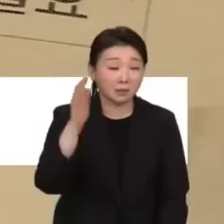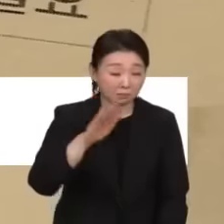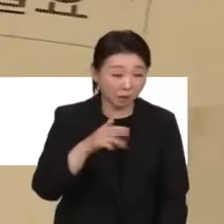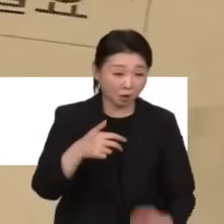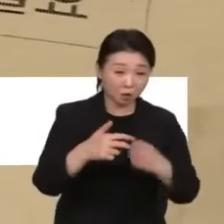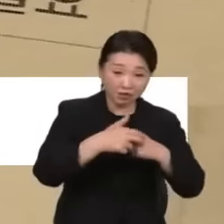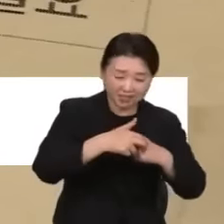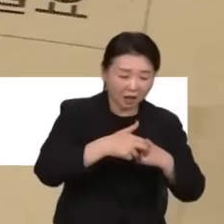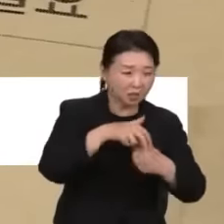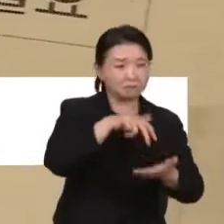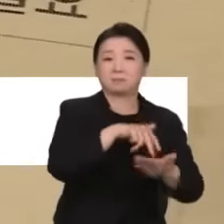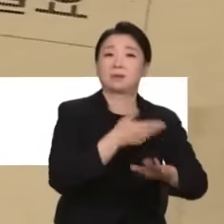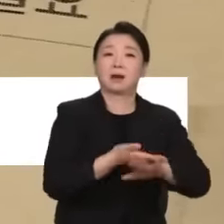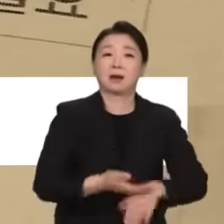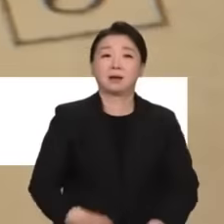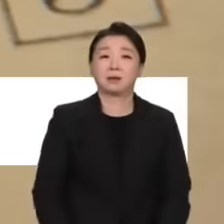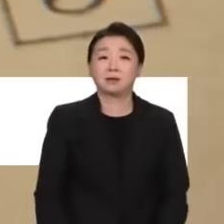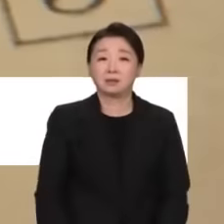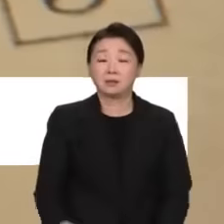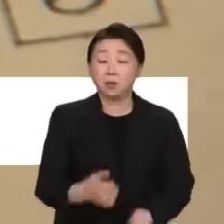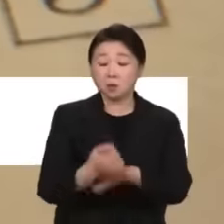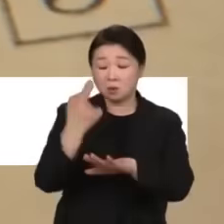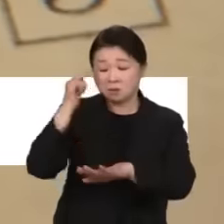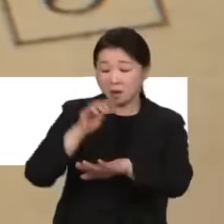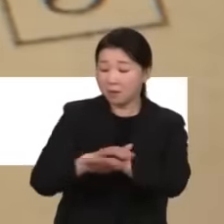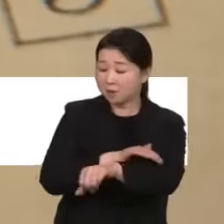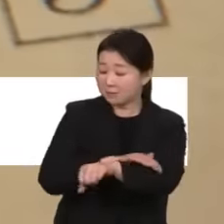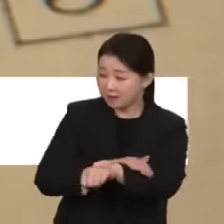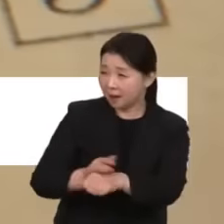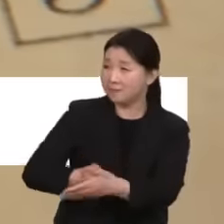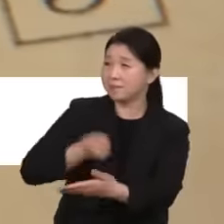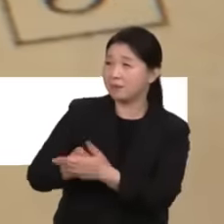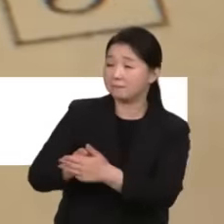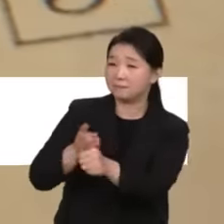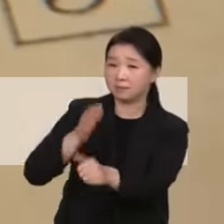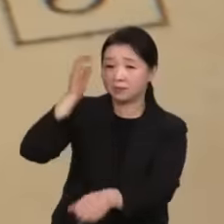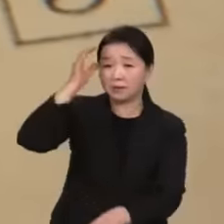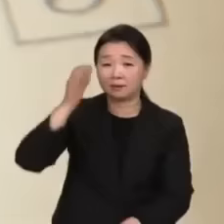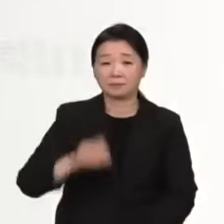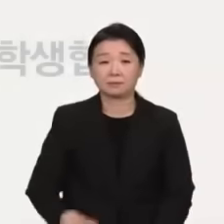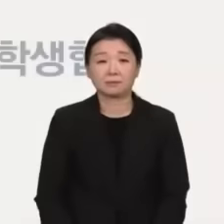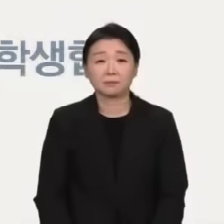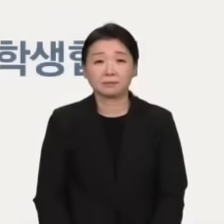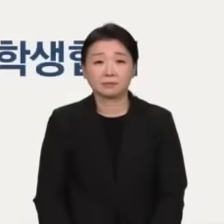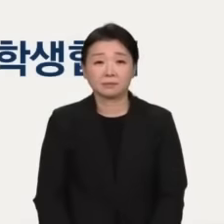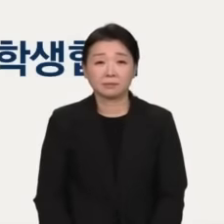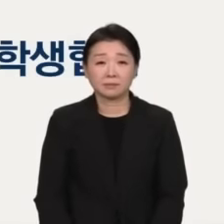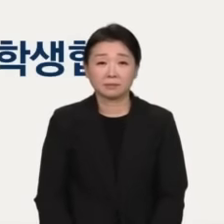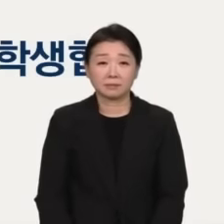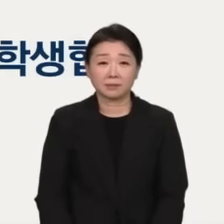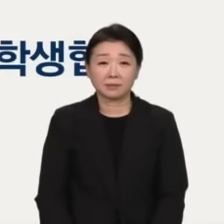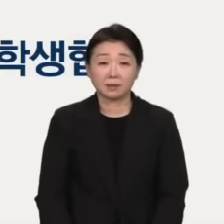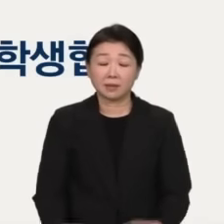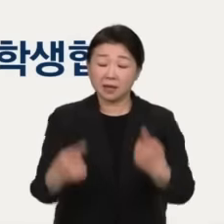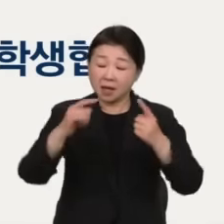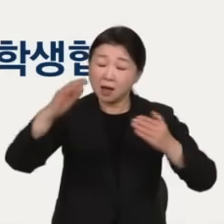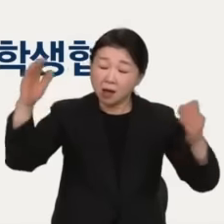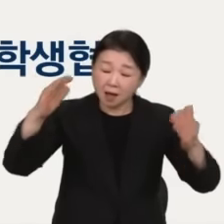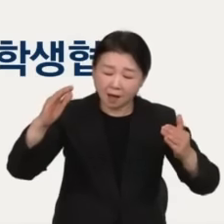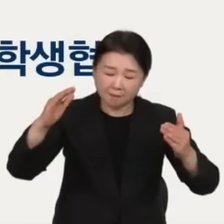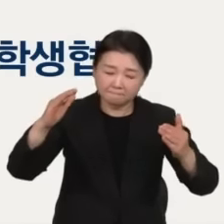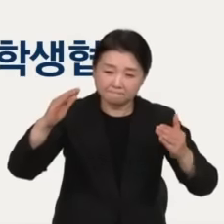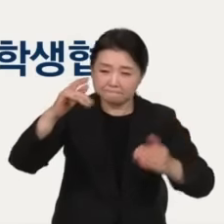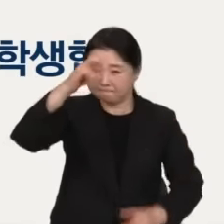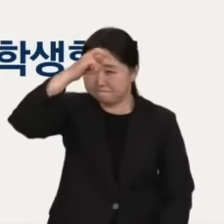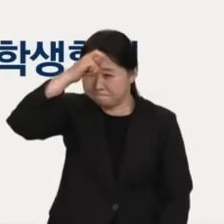저희는 그렇게 생각하지 않고 현명한 판단을 내려줄 것을 기대하고 있습니다. 의대생들도 물러서지 않고 휴학계 수리를